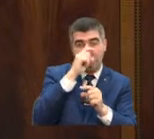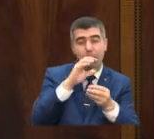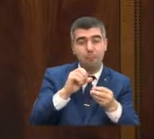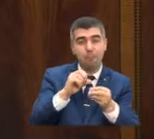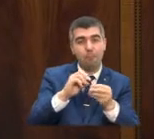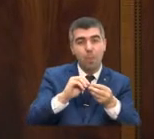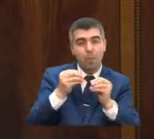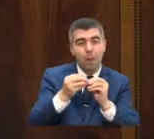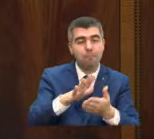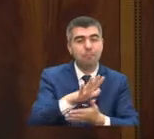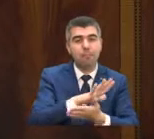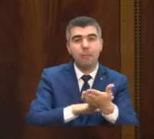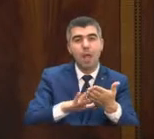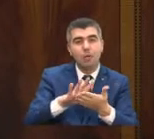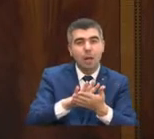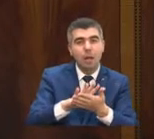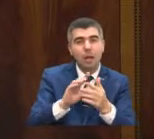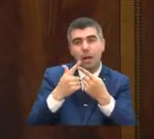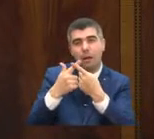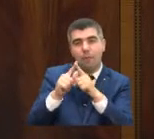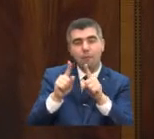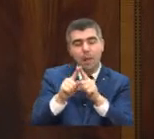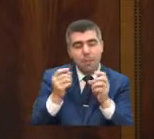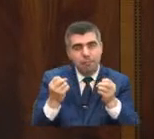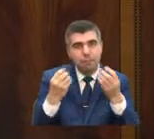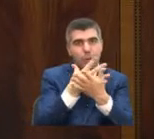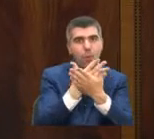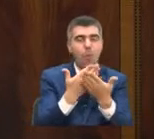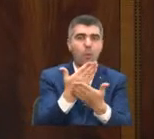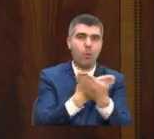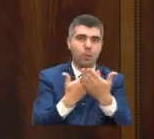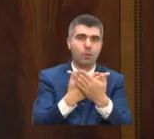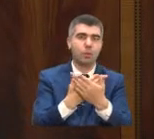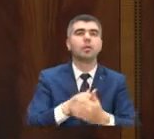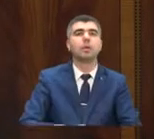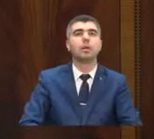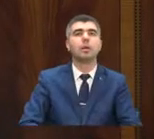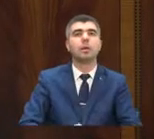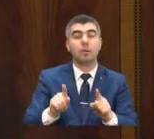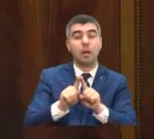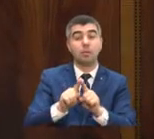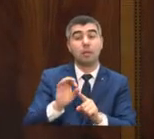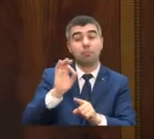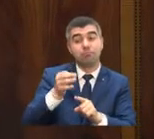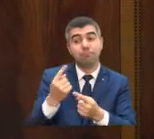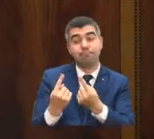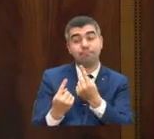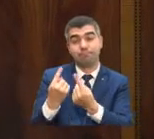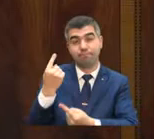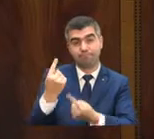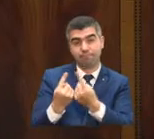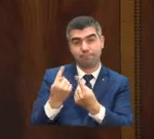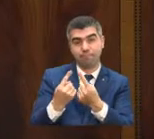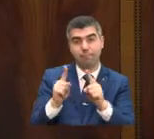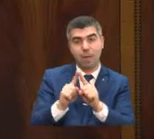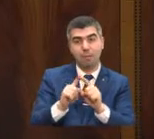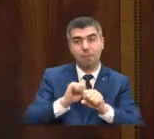ألا وهو عنصر المباغتة والمفاجأة، مما يجعلها أكثر فعالية أحياناً من التنظيمات الإرهابية ذات الوسائل